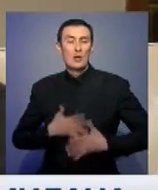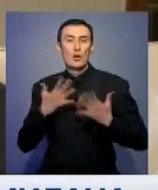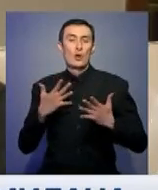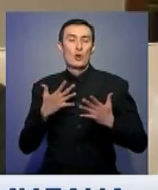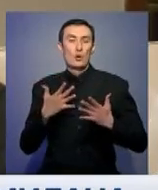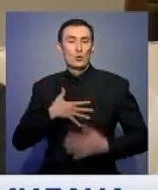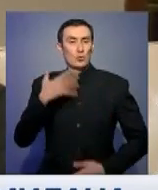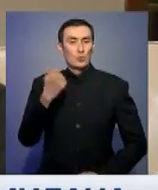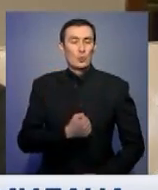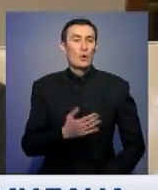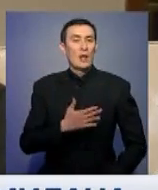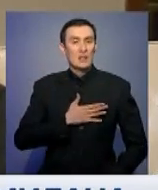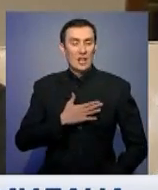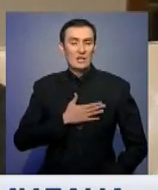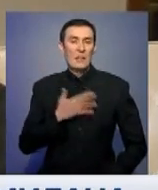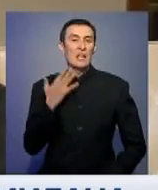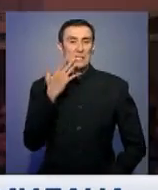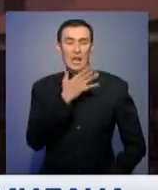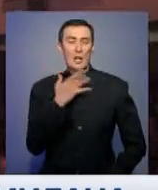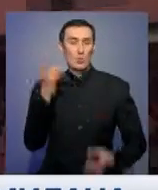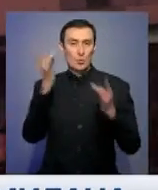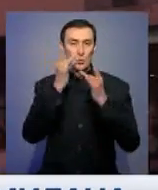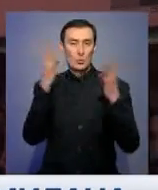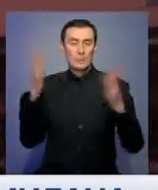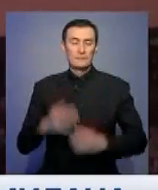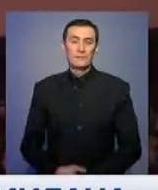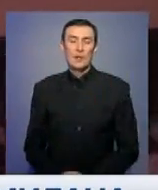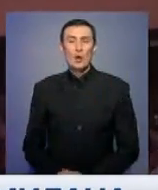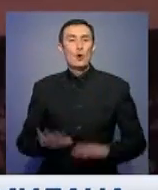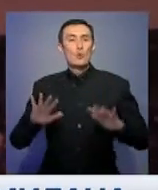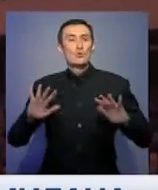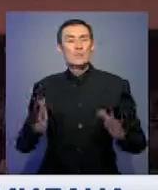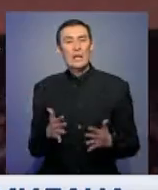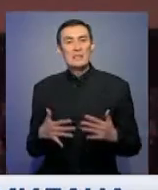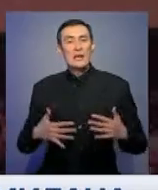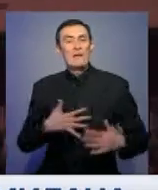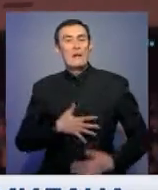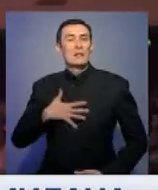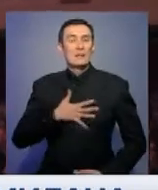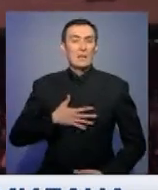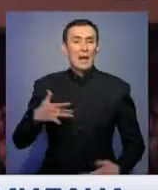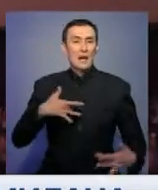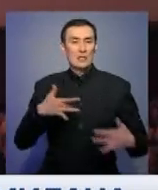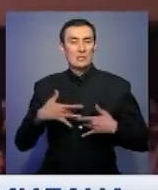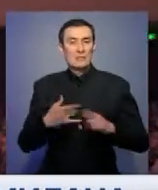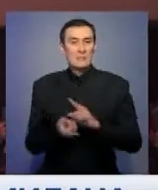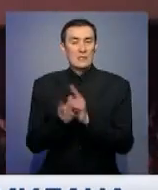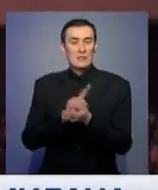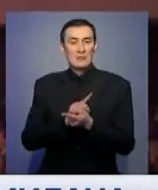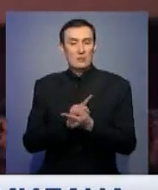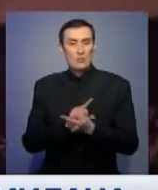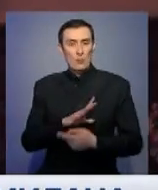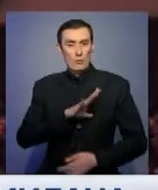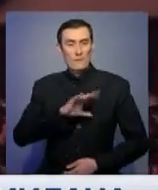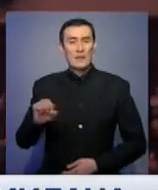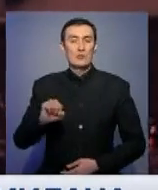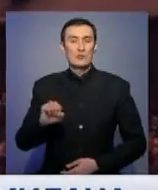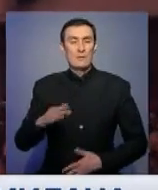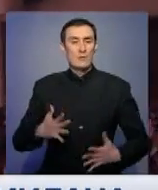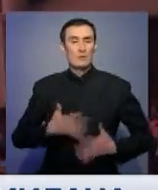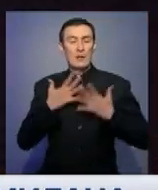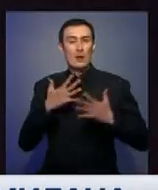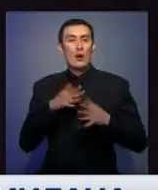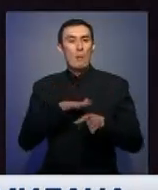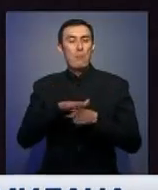дух, энергию национальной культуры. Усталость и волнение артистов сменились уверенностью и воодушевлением. Полный